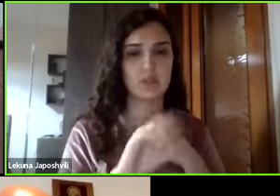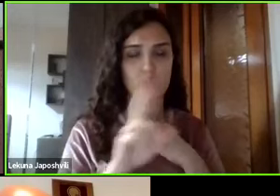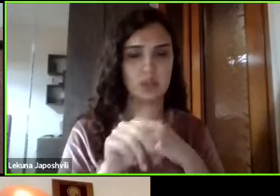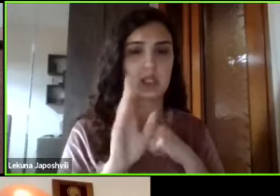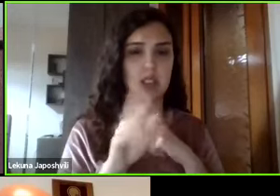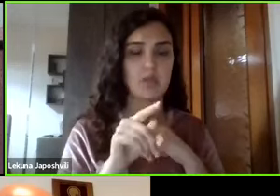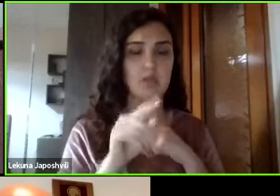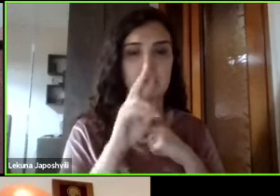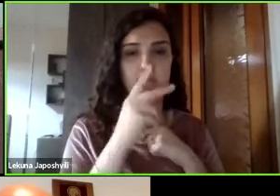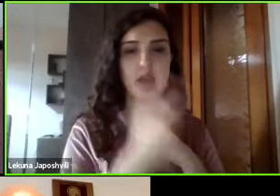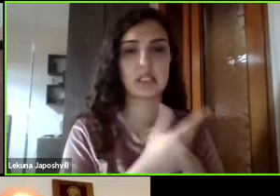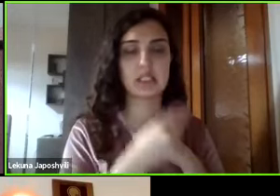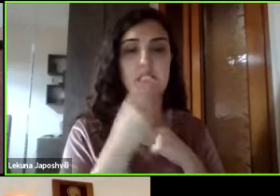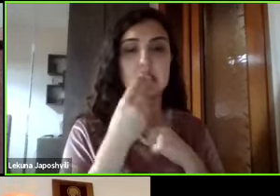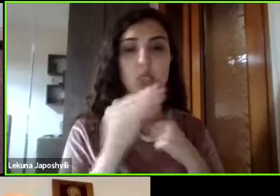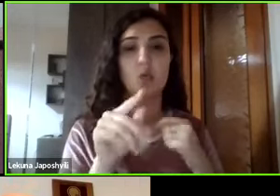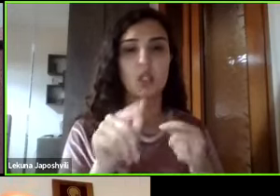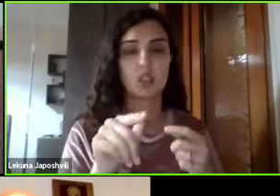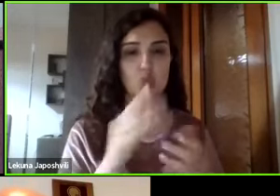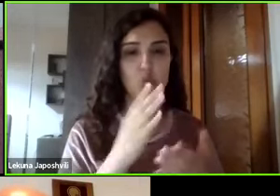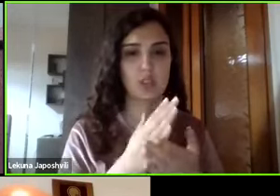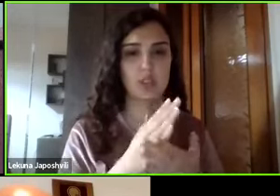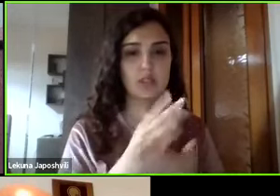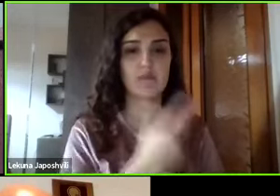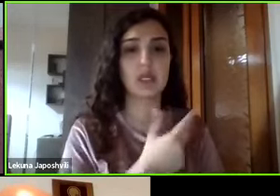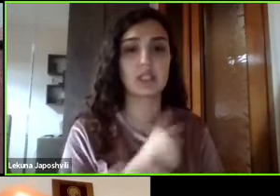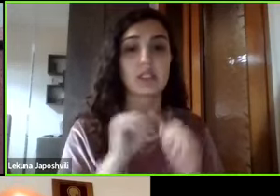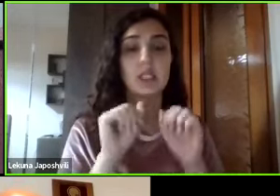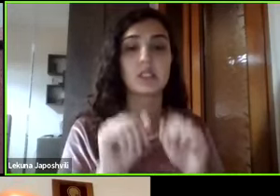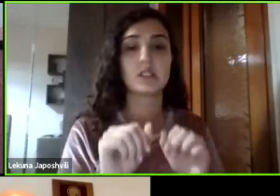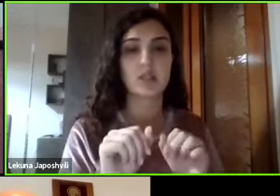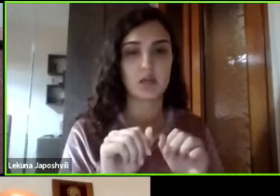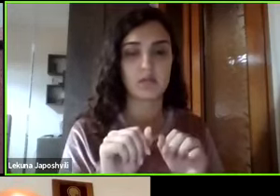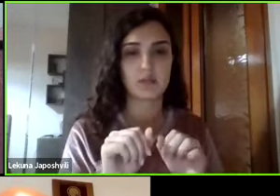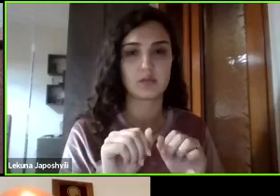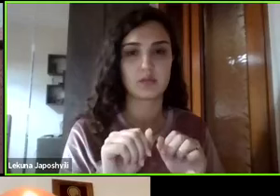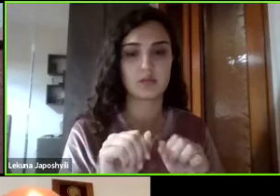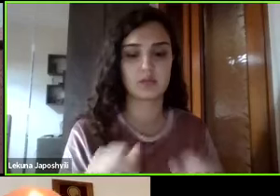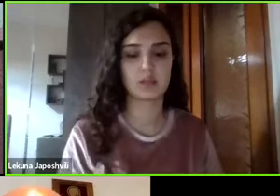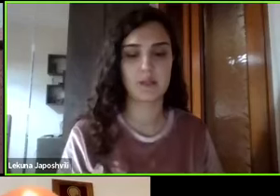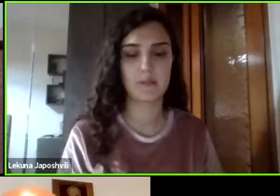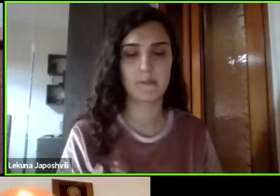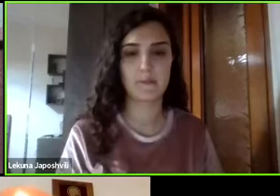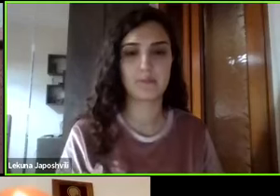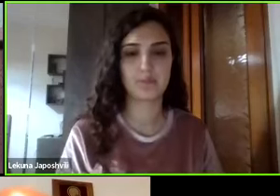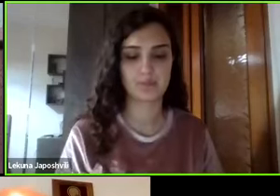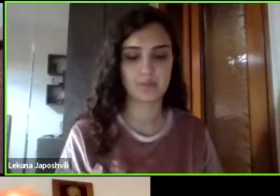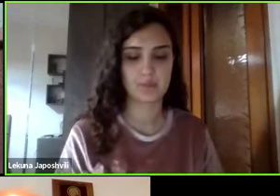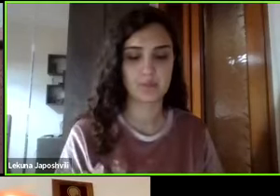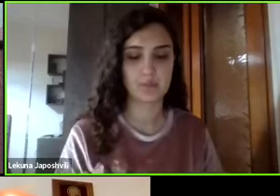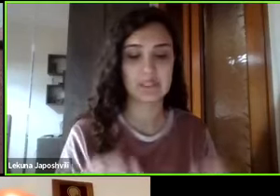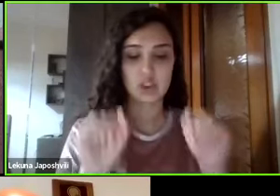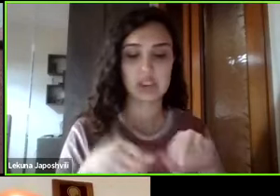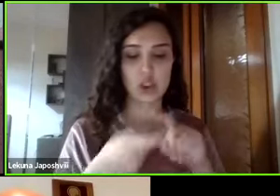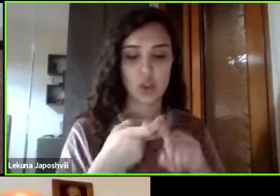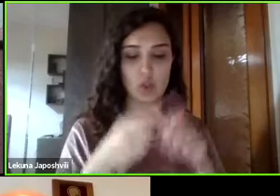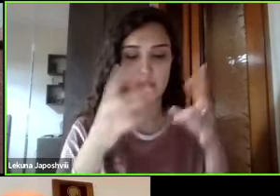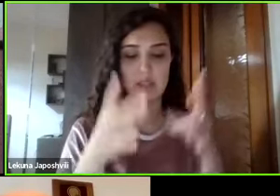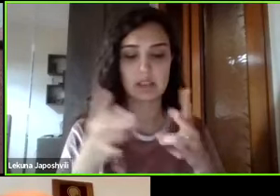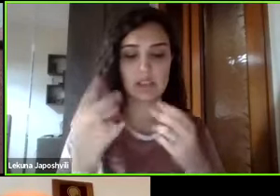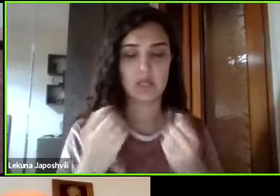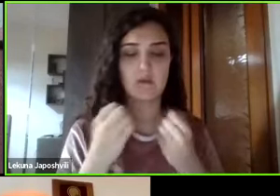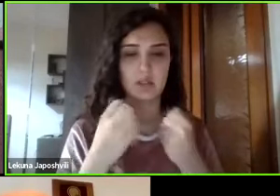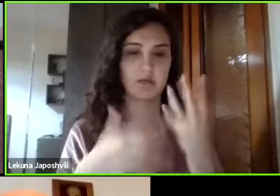და მოვერევით. ანუ ვაქცინა არის საუკეთესო ვარიანტი, ვაქცინა იცავს. შესაძლო ინფექციისგან დაგვიცავს